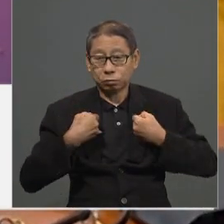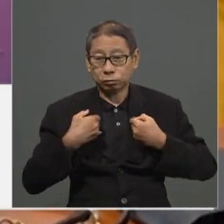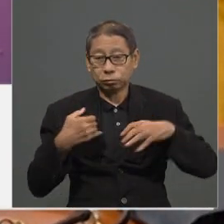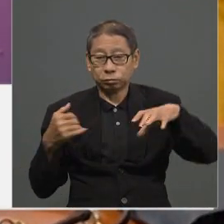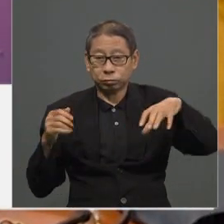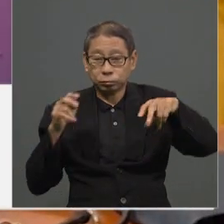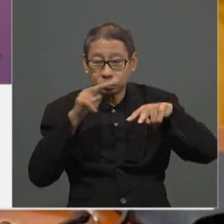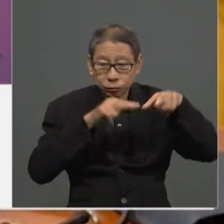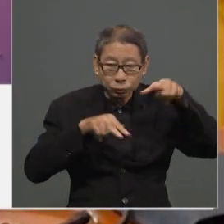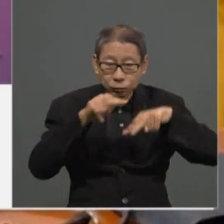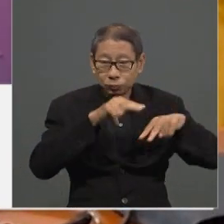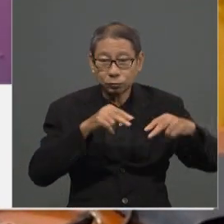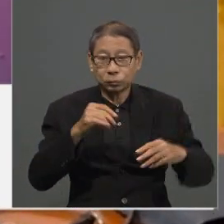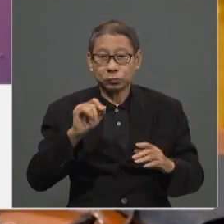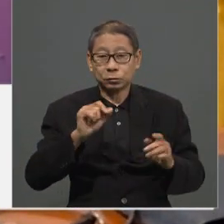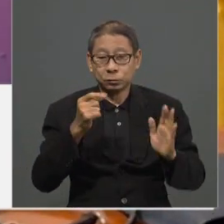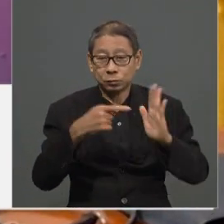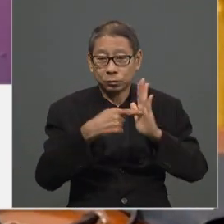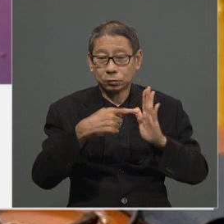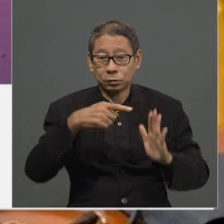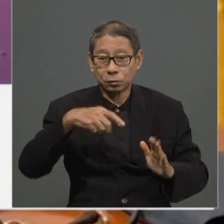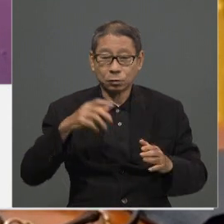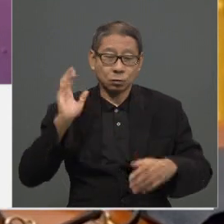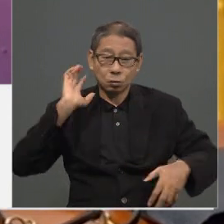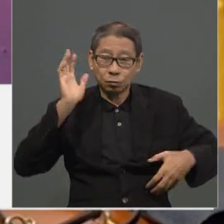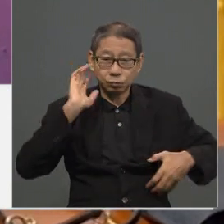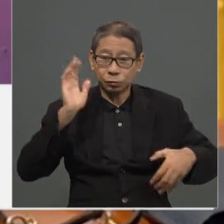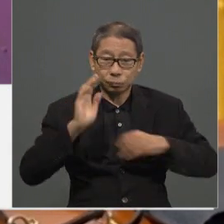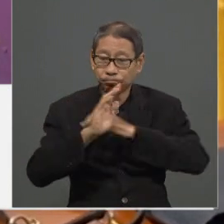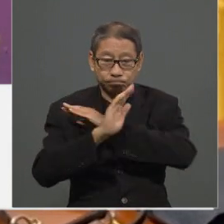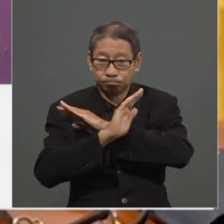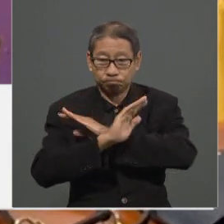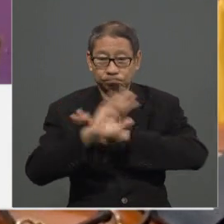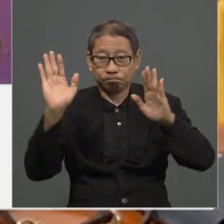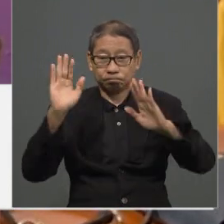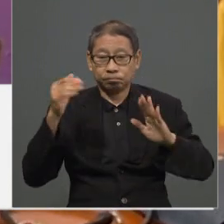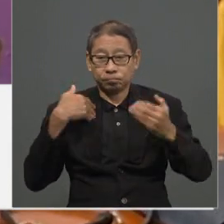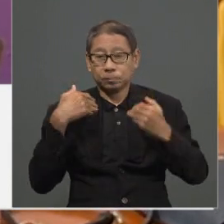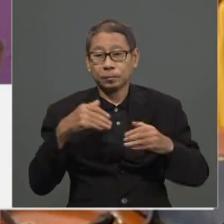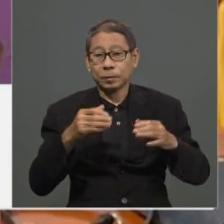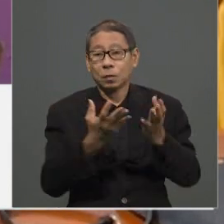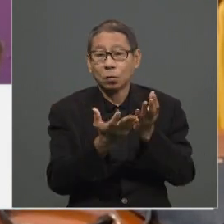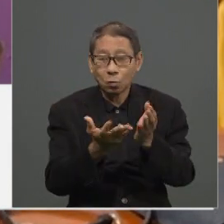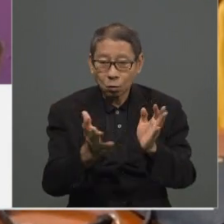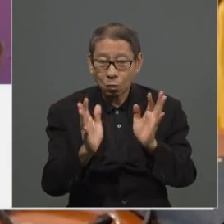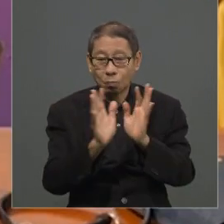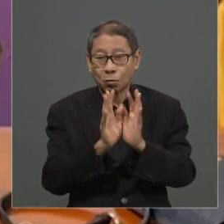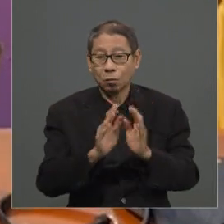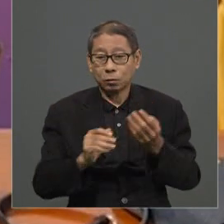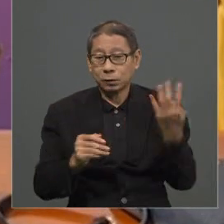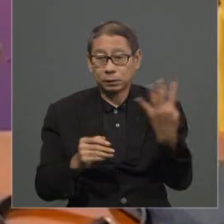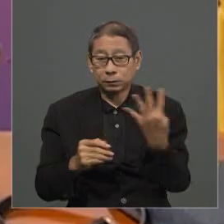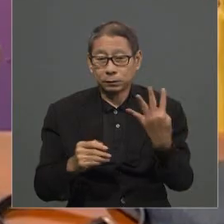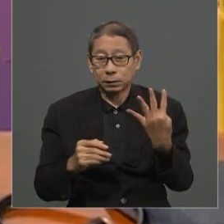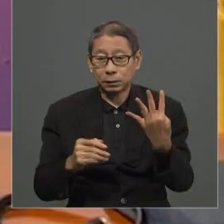ข้ามาตรวจที่สำนักงานขนส่งจังหวัดลพบุรีแล้วก็รถคันอื่นๆที่อยู่ในเครือญาติเดียวกันของชินบุตร ที่เหลืออีก4คันรว